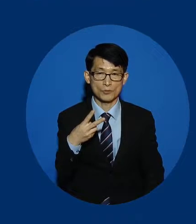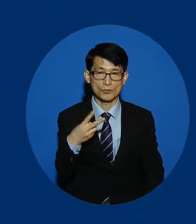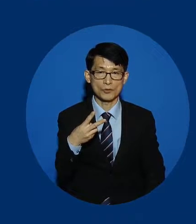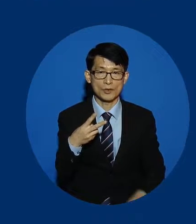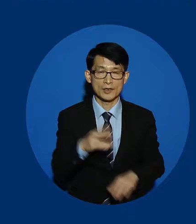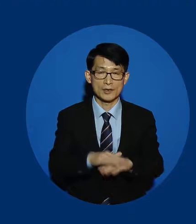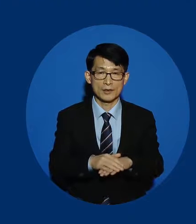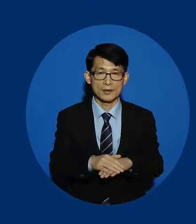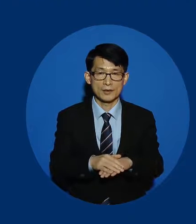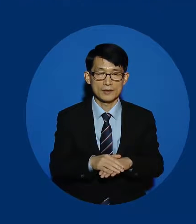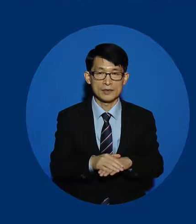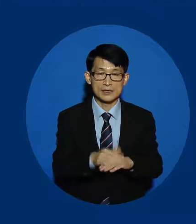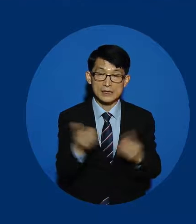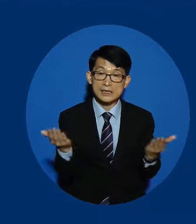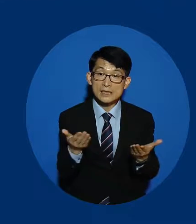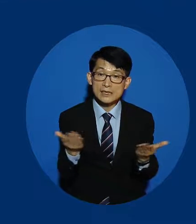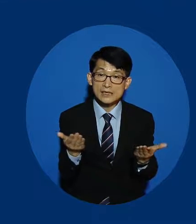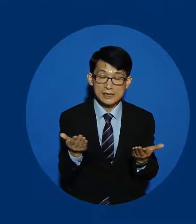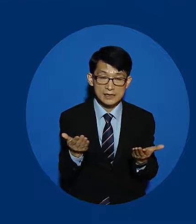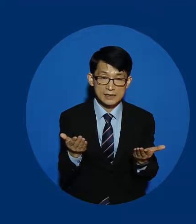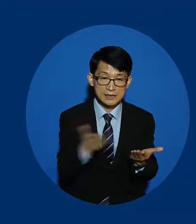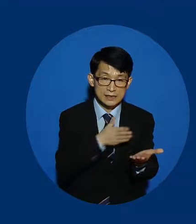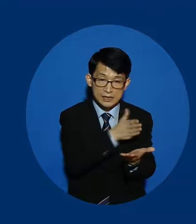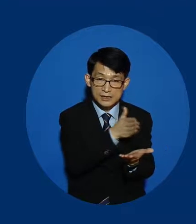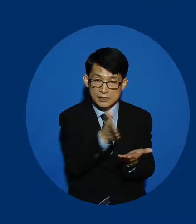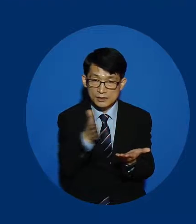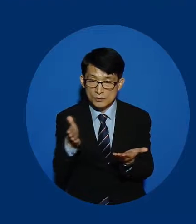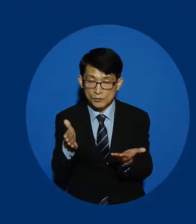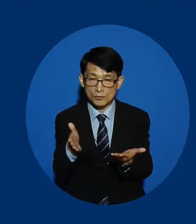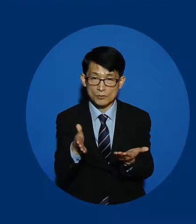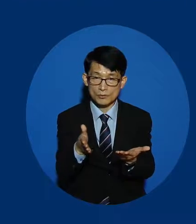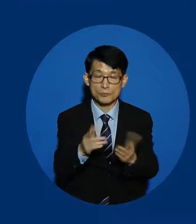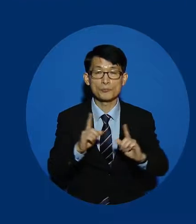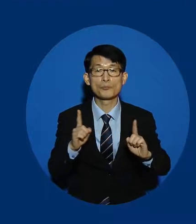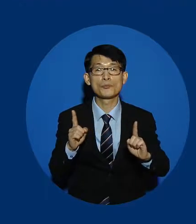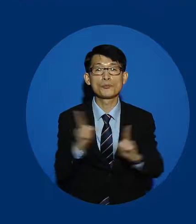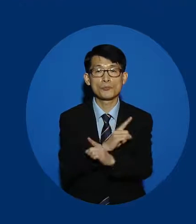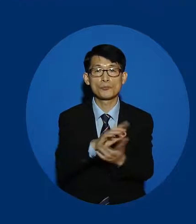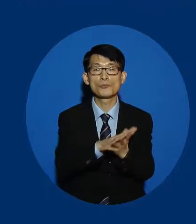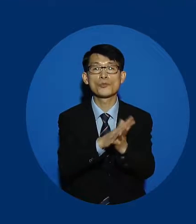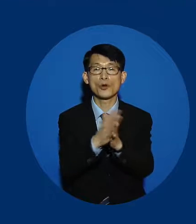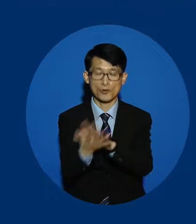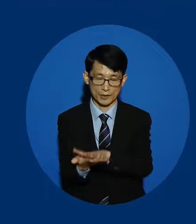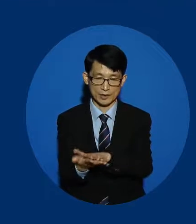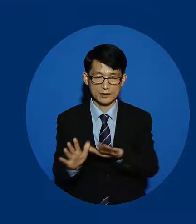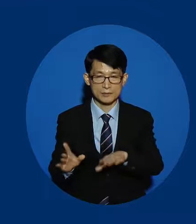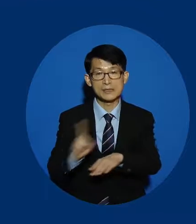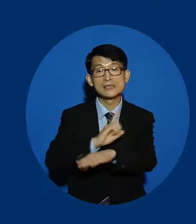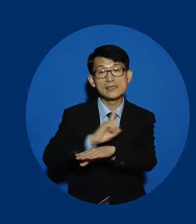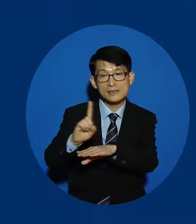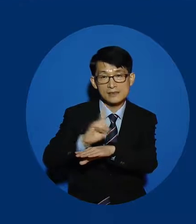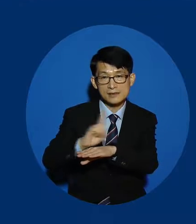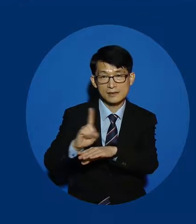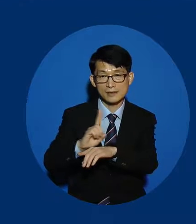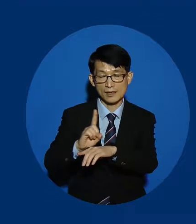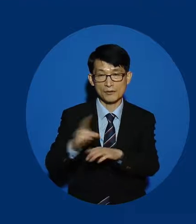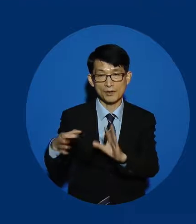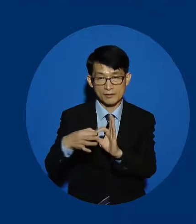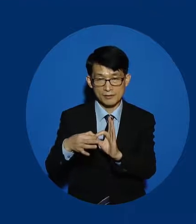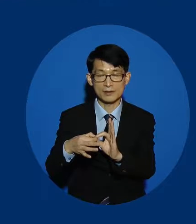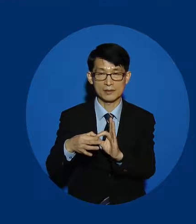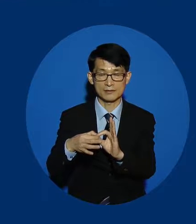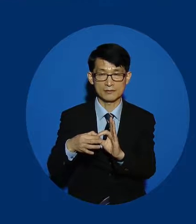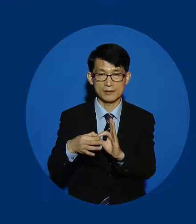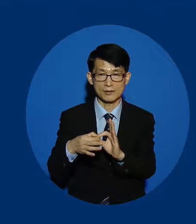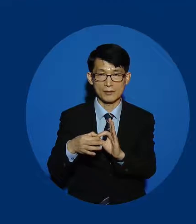그 일하는 직종도 많은 변화가 와서 뭐 요즘 뭐 디지털로 통하니까 디지털 관련된 직종이라든가